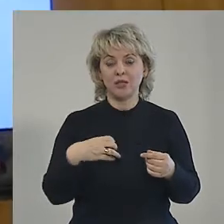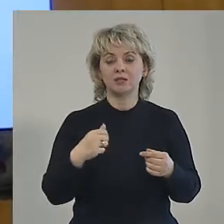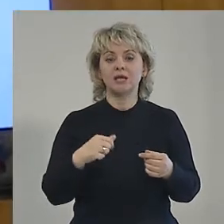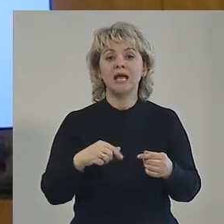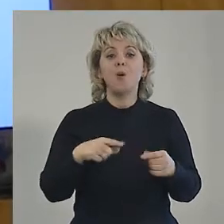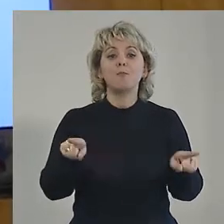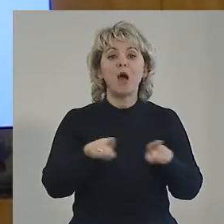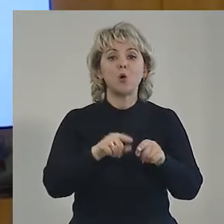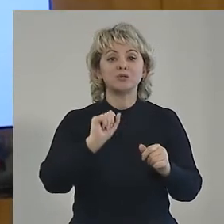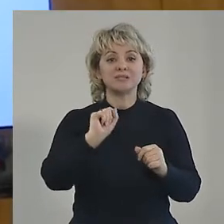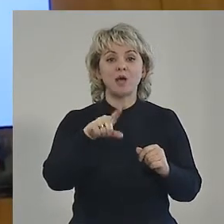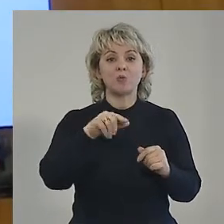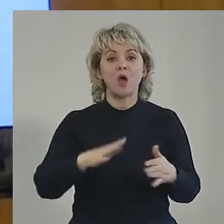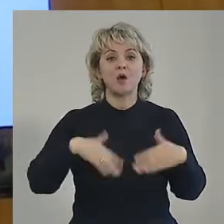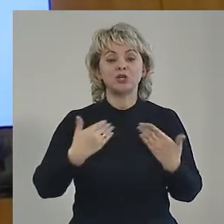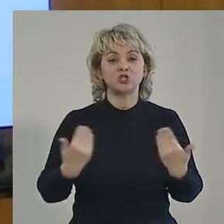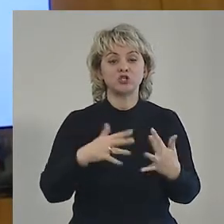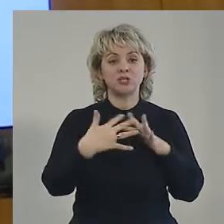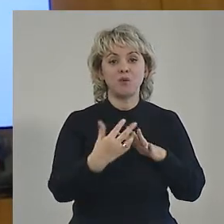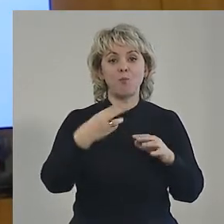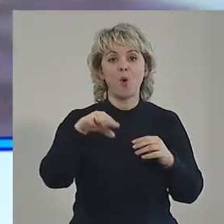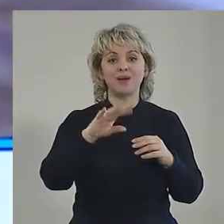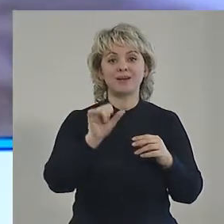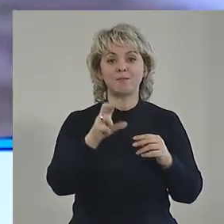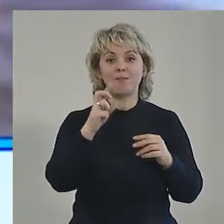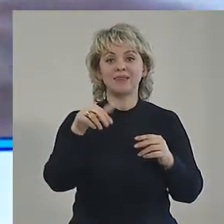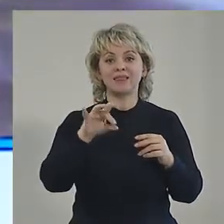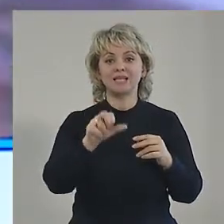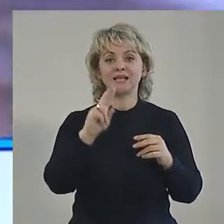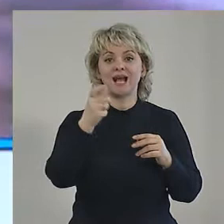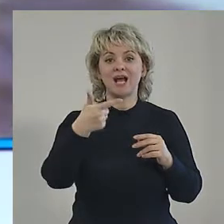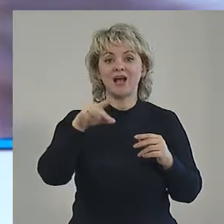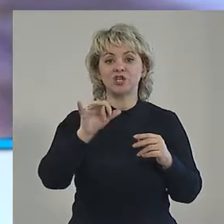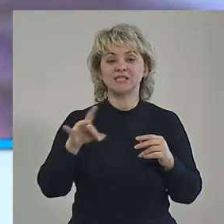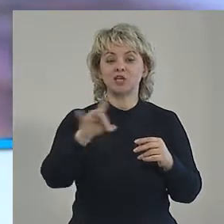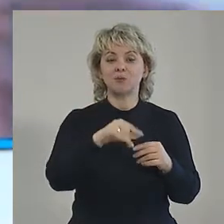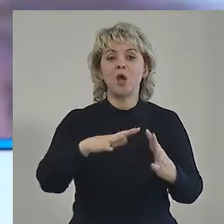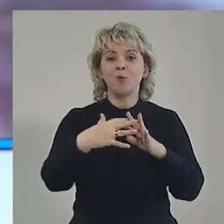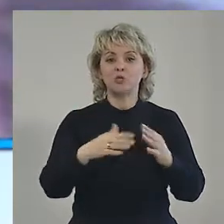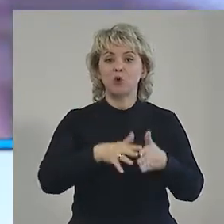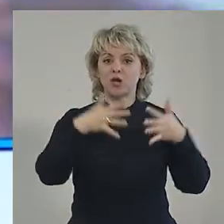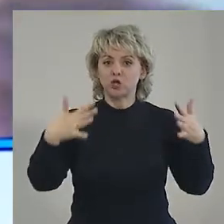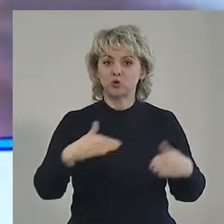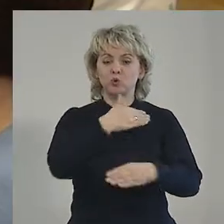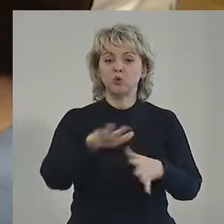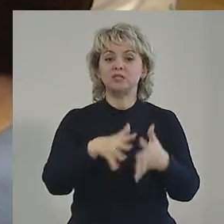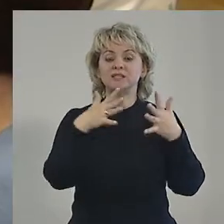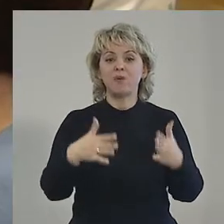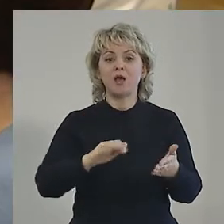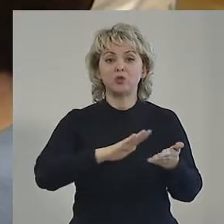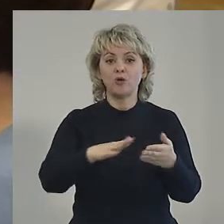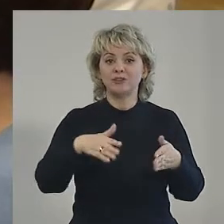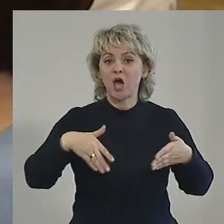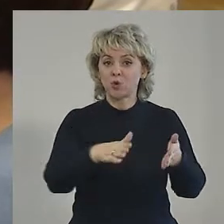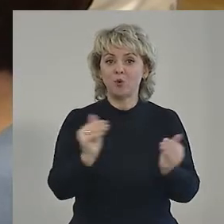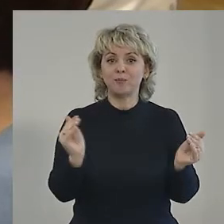С похожим запросом обратились жители поселка Мокрый Батай Кагальницкого района. Блок растет, улица. Но